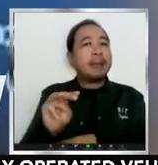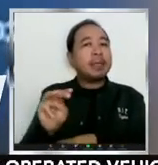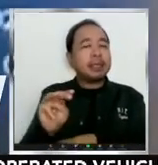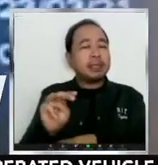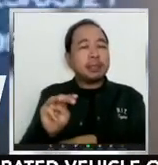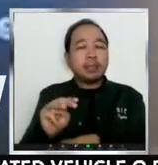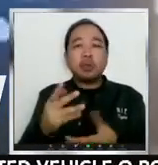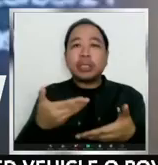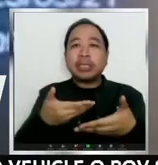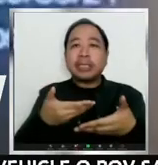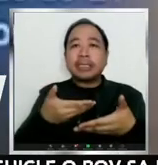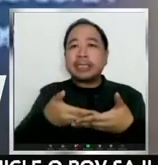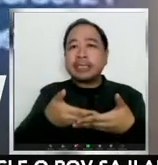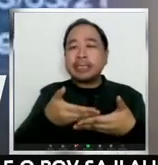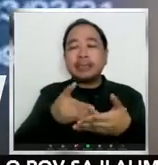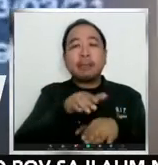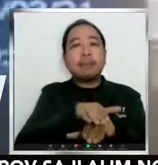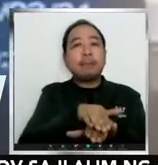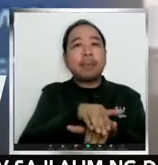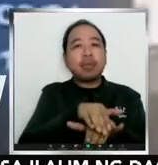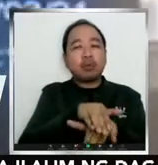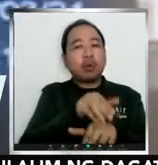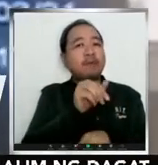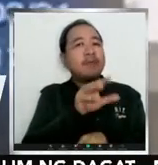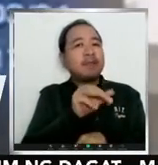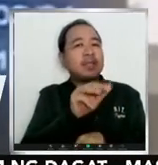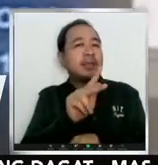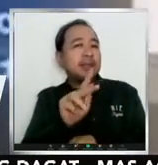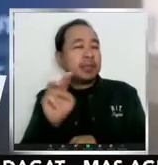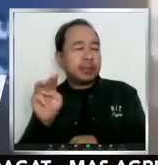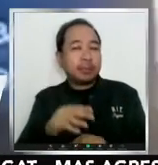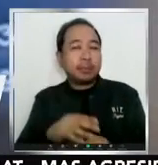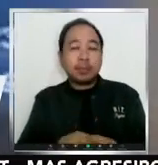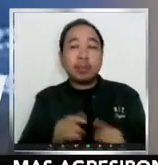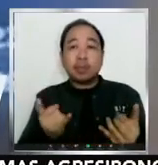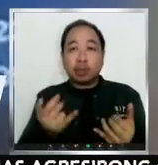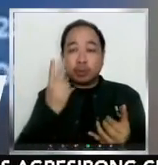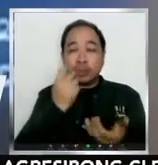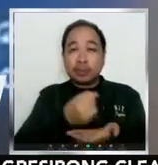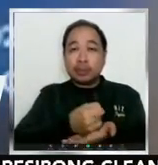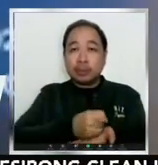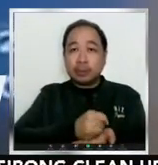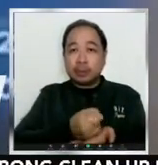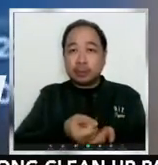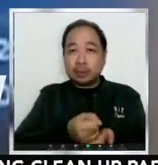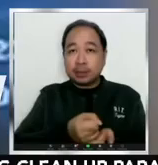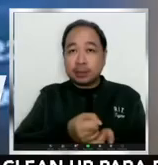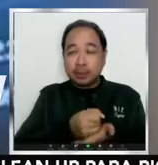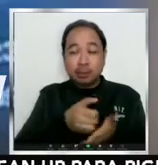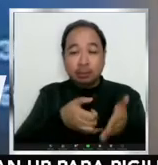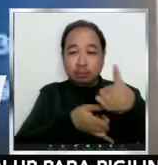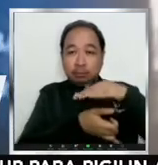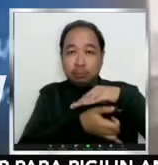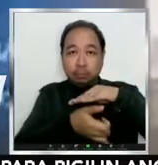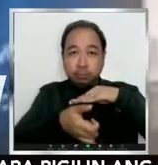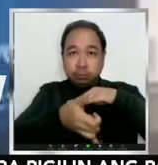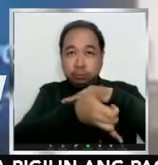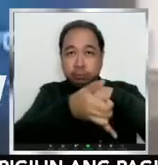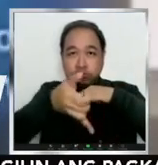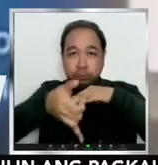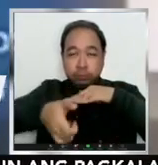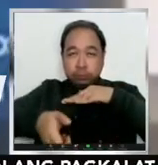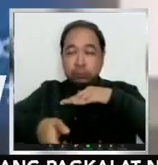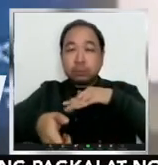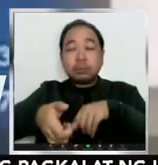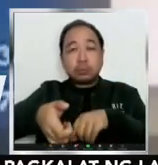Hilaga Silanga ng Mindoro. Kinokontrol ang ROV na PAMI, pangalang Hakuyo, mula sa mothership nitong Shin